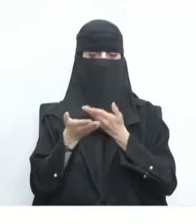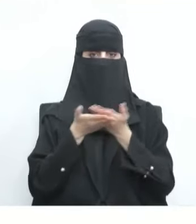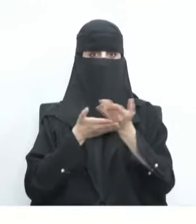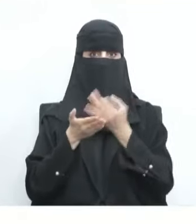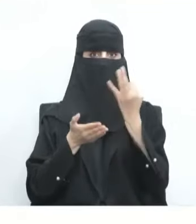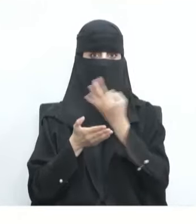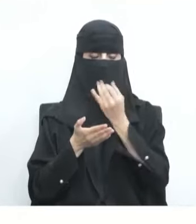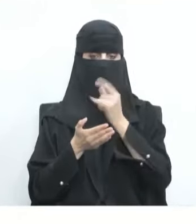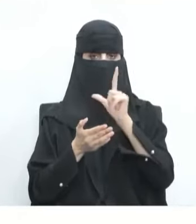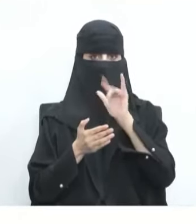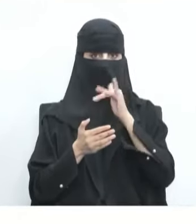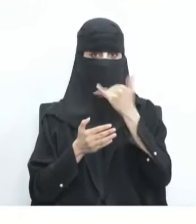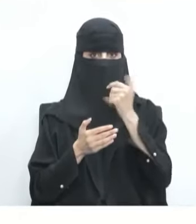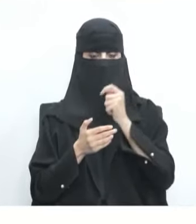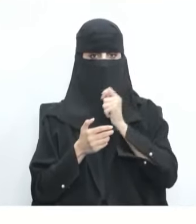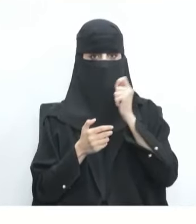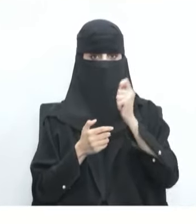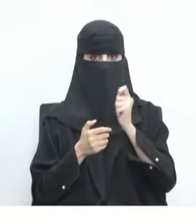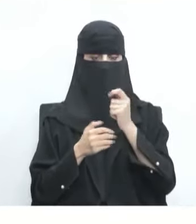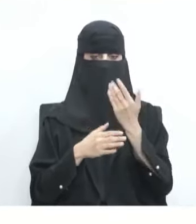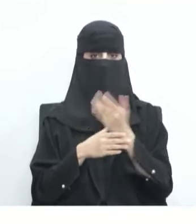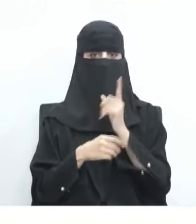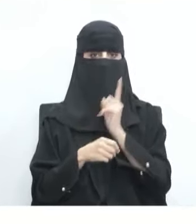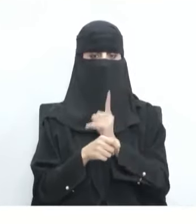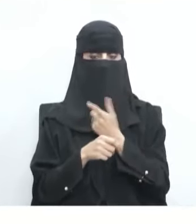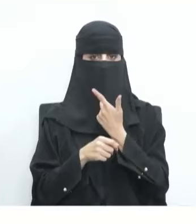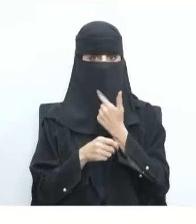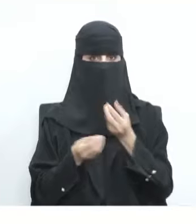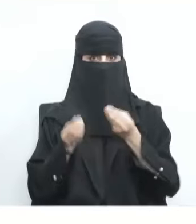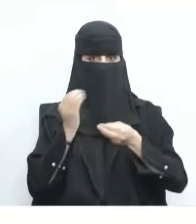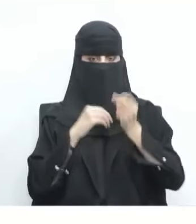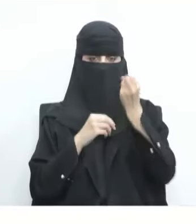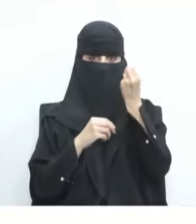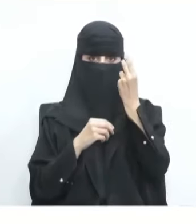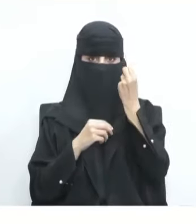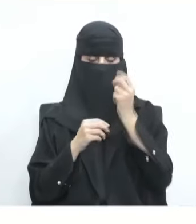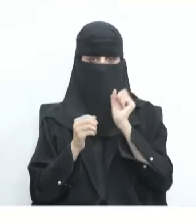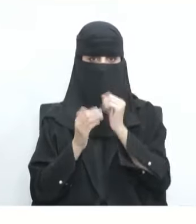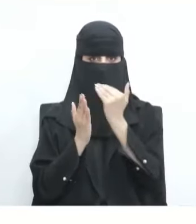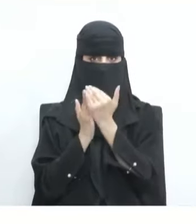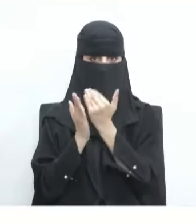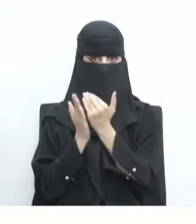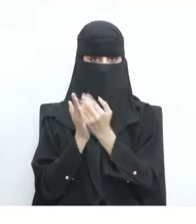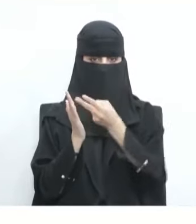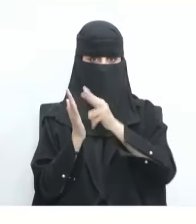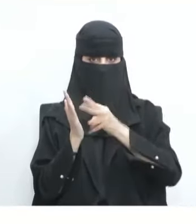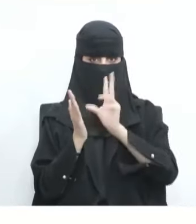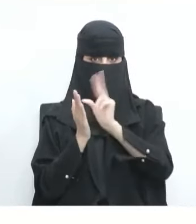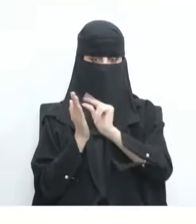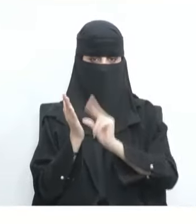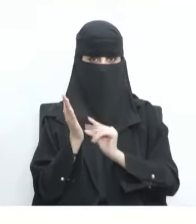عربيه فصيحه واستحسنت ان تكون الافكار مرتبه غير مكرره